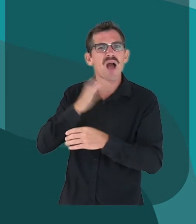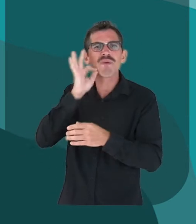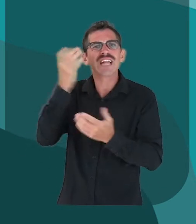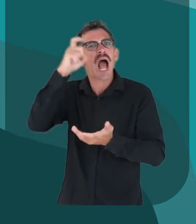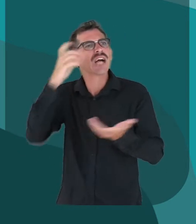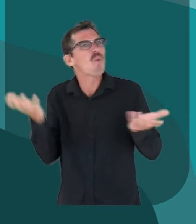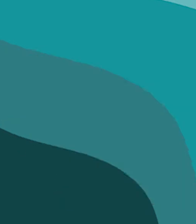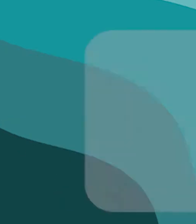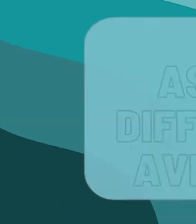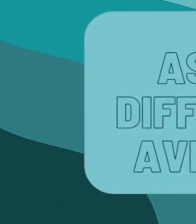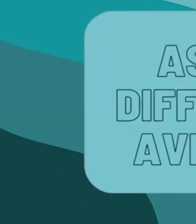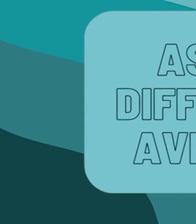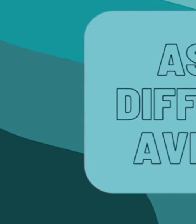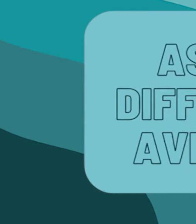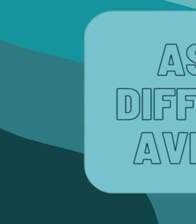particulière?